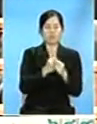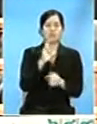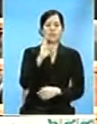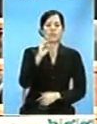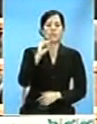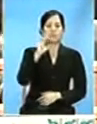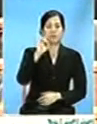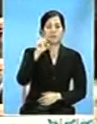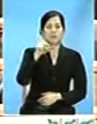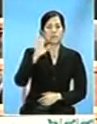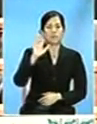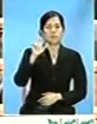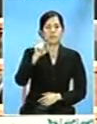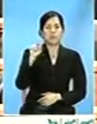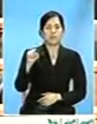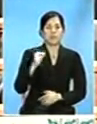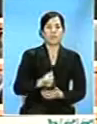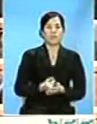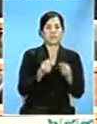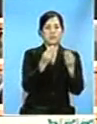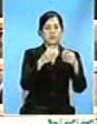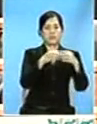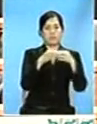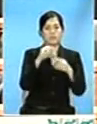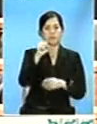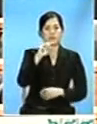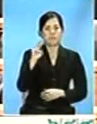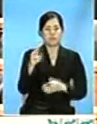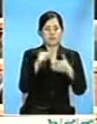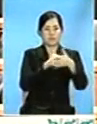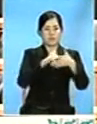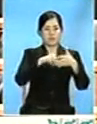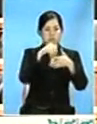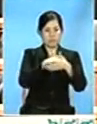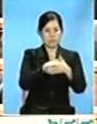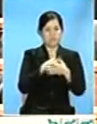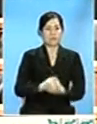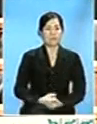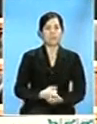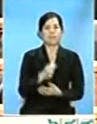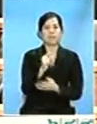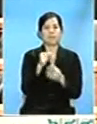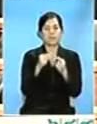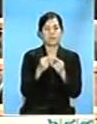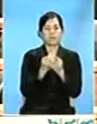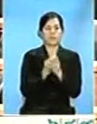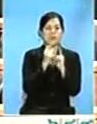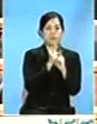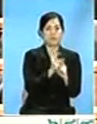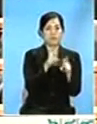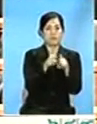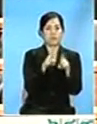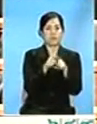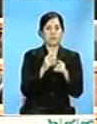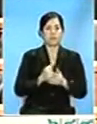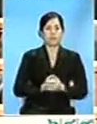68.5% ครับท่านประธานที่ให้สมาชิกวุฒิสภามาจากการเลือกตั้งซึ่งสอดคล้องกับผลสำรวจของกรุ